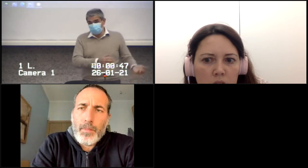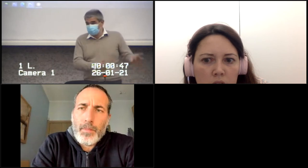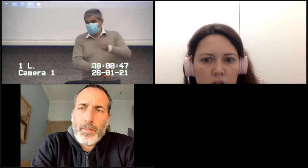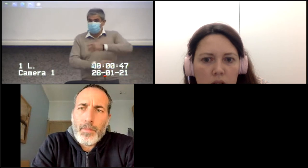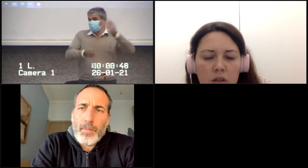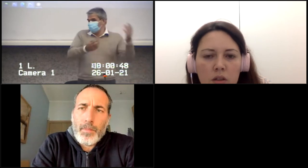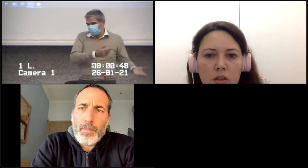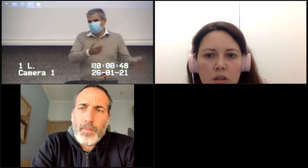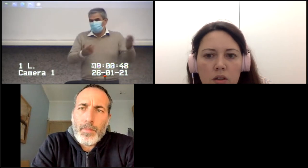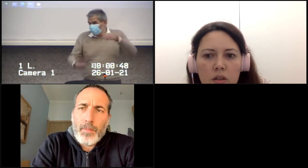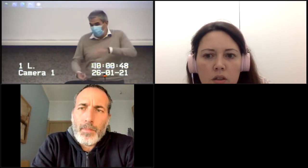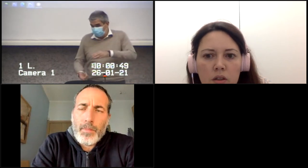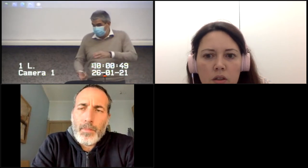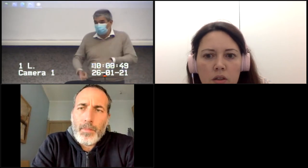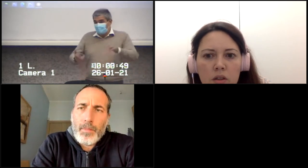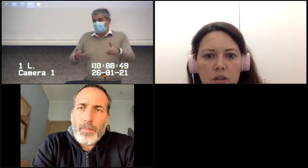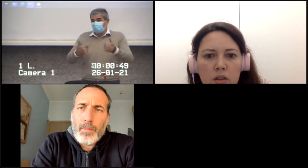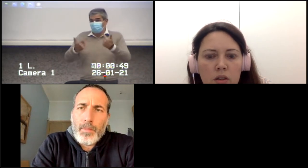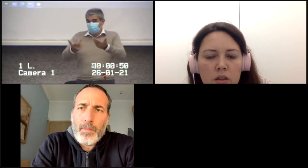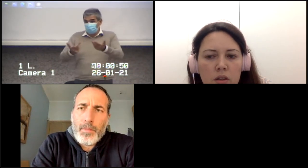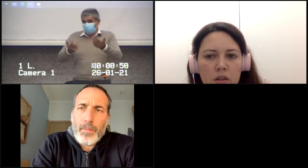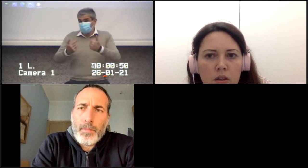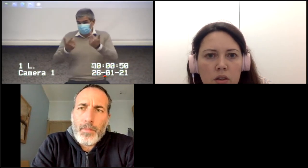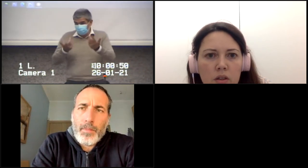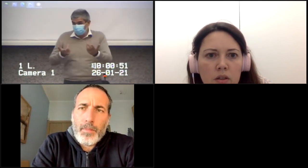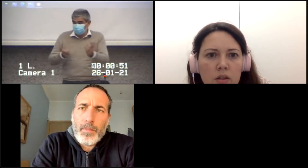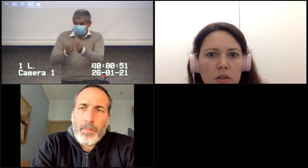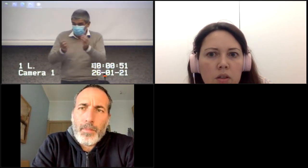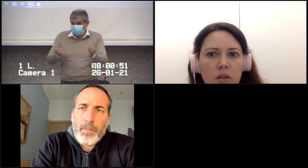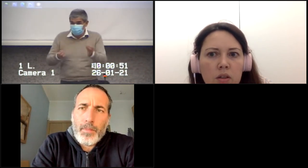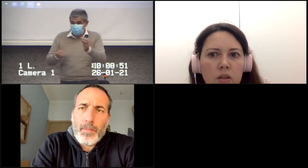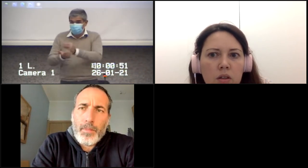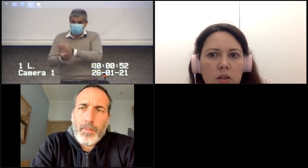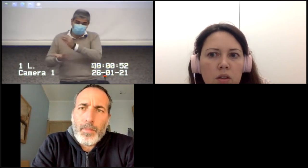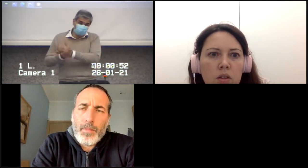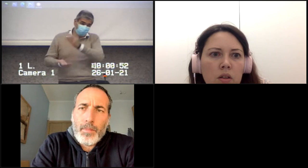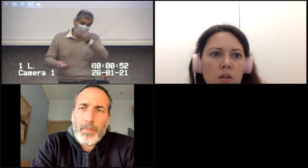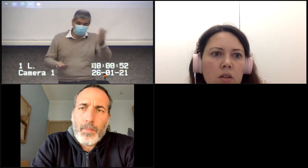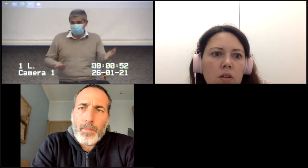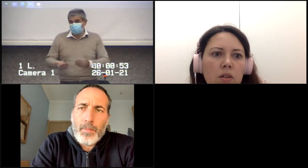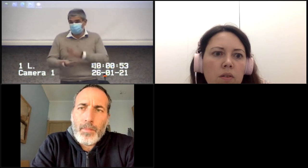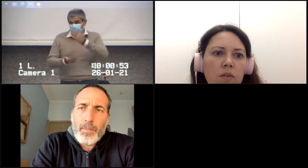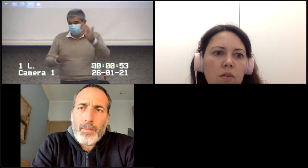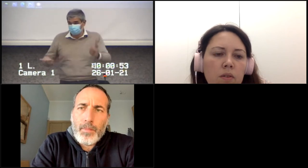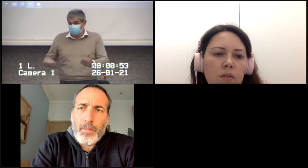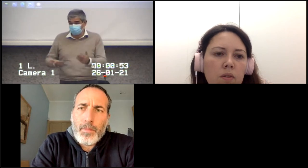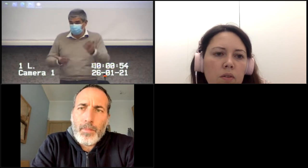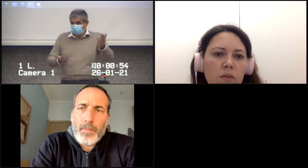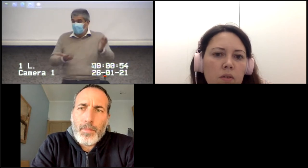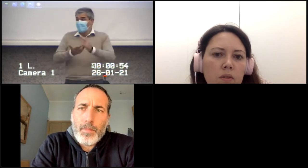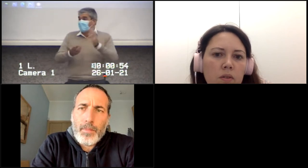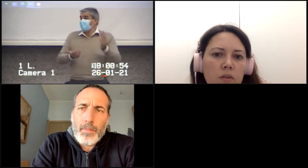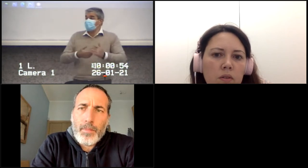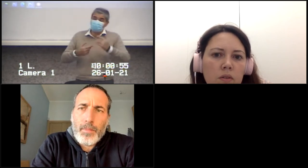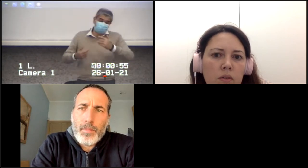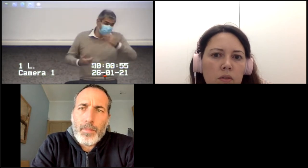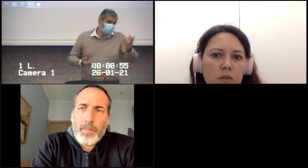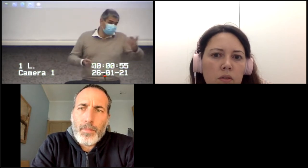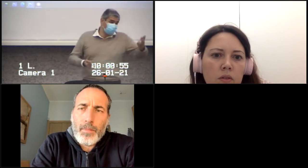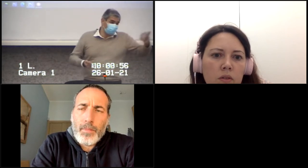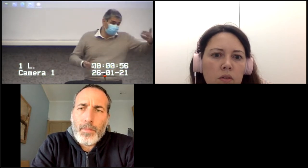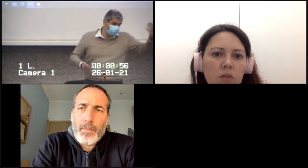tre quarti, o meglio ne prendiamo un quarto, che è il valore di una servitù sostanziale, perché è qualificabile anche un diritto di usufrutto, e